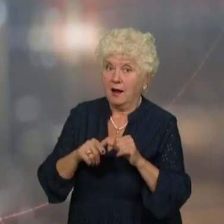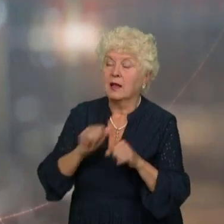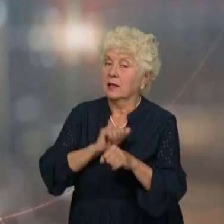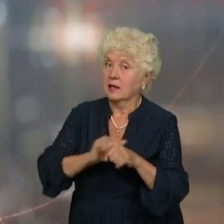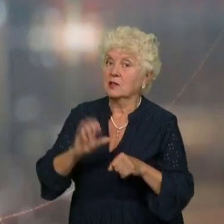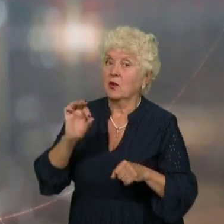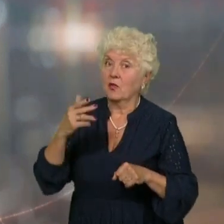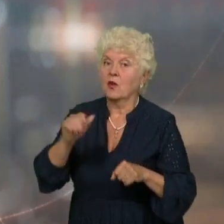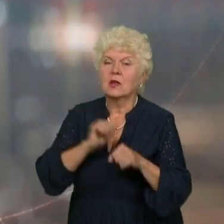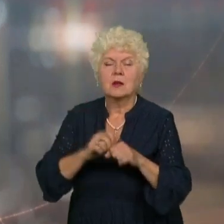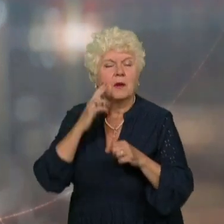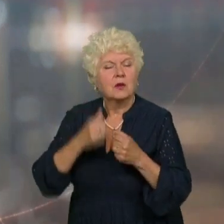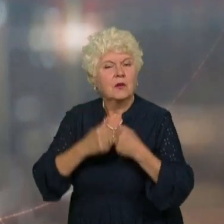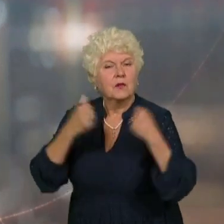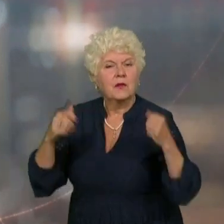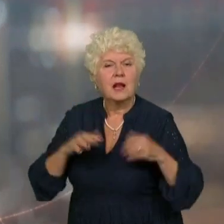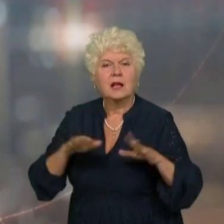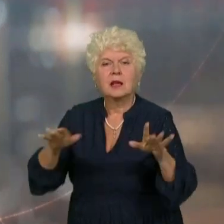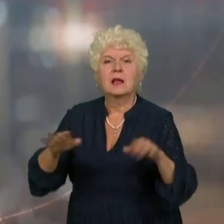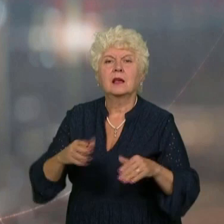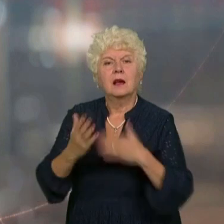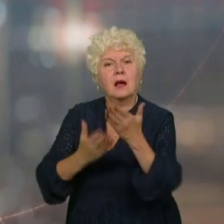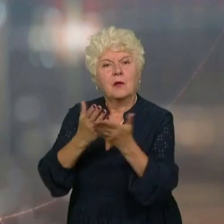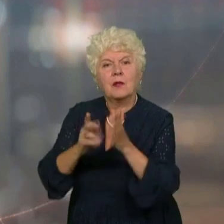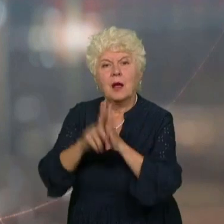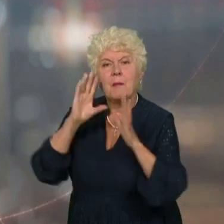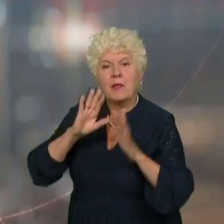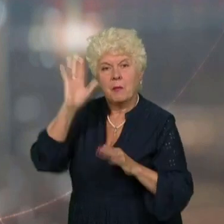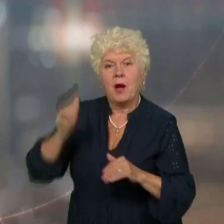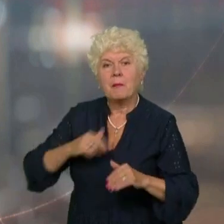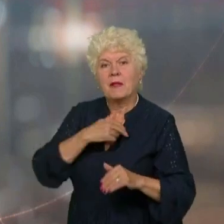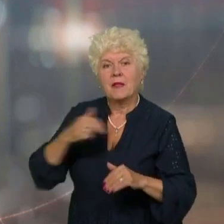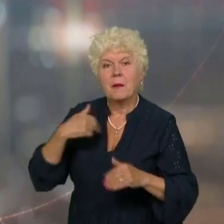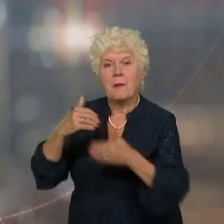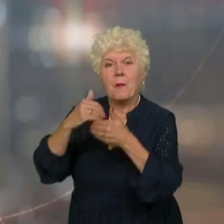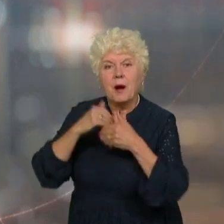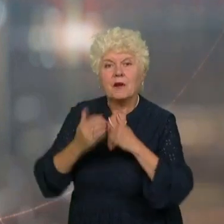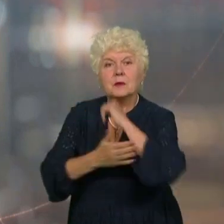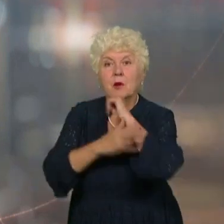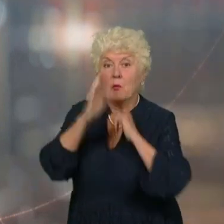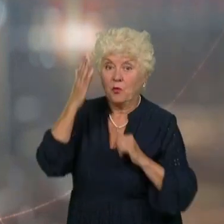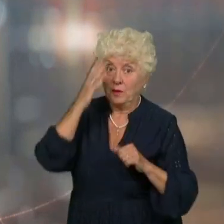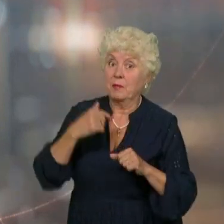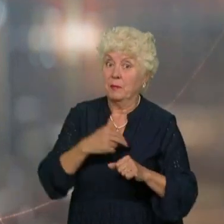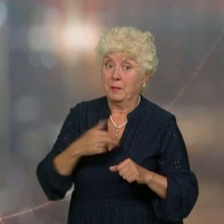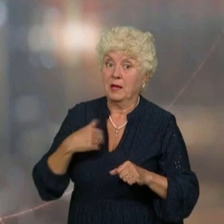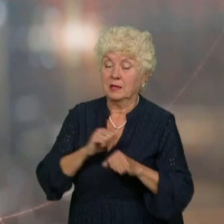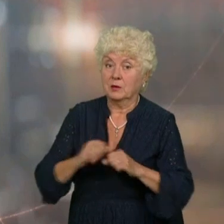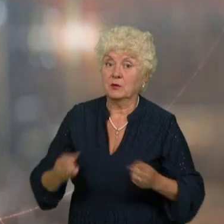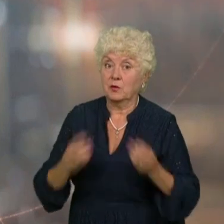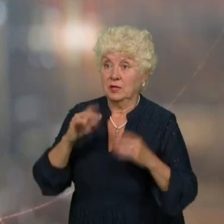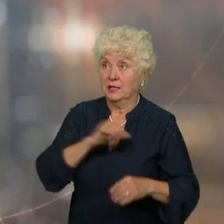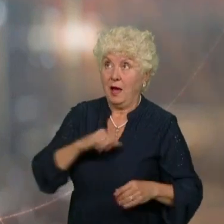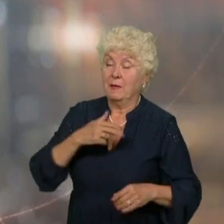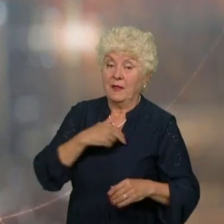to wielki argument dla pana Boga aby nam pomagać aby nas wspierać Bóg wie że Jesteśmy stworzeni bo sam nas